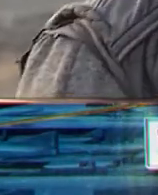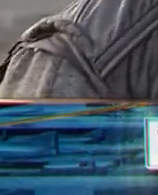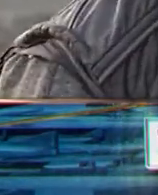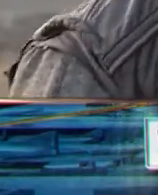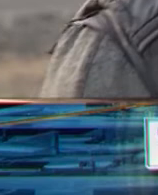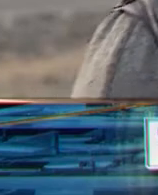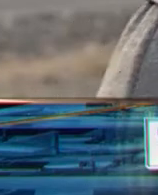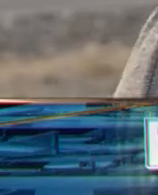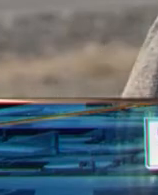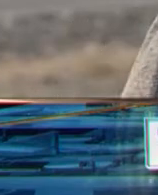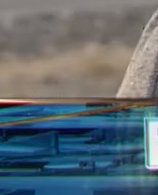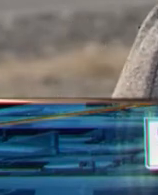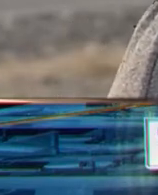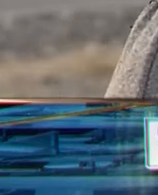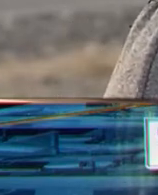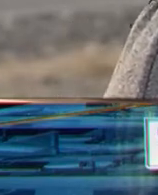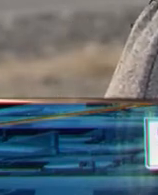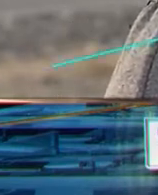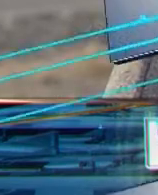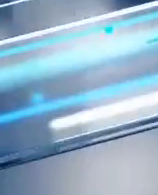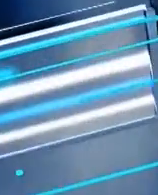қазір. Ауылымыздан кеткіміз келмейді.